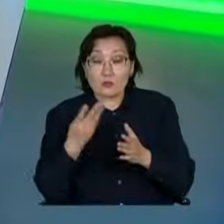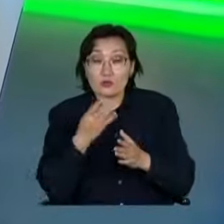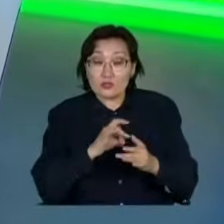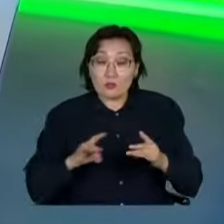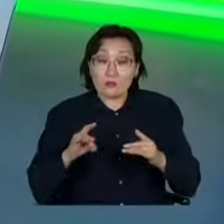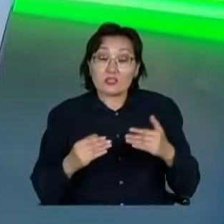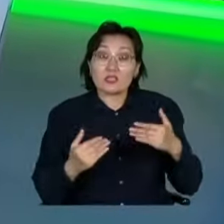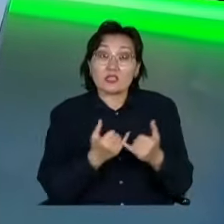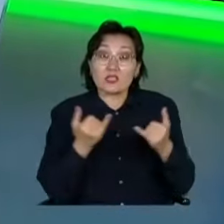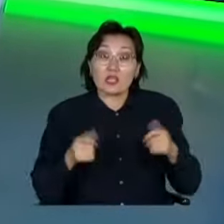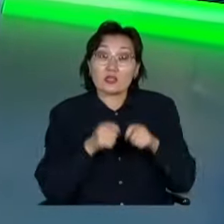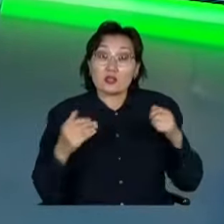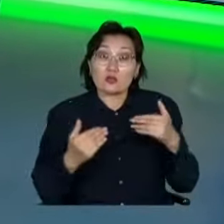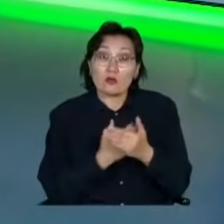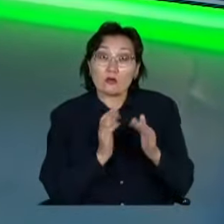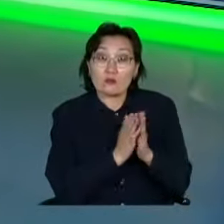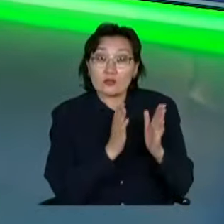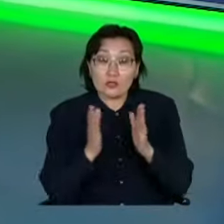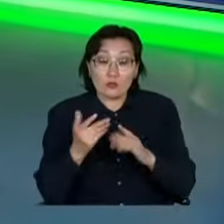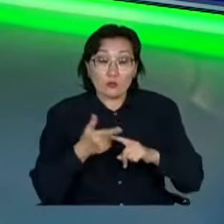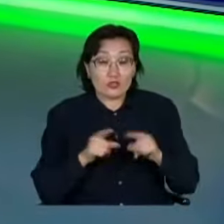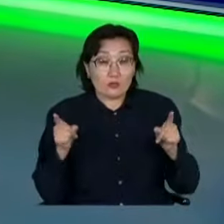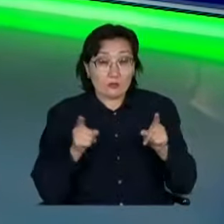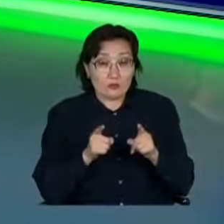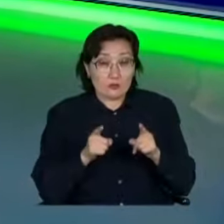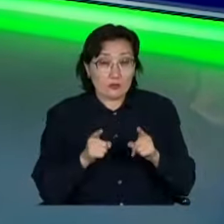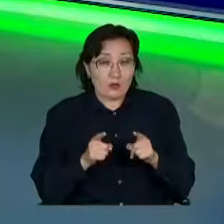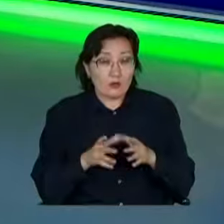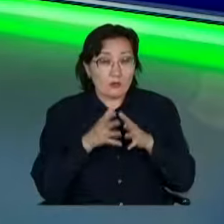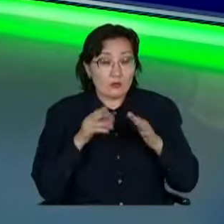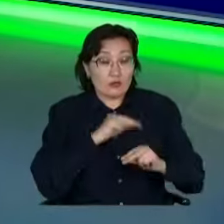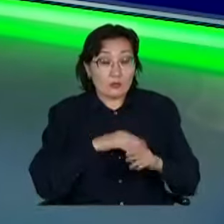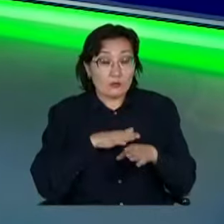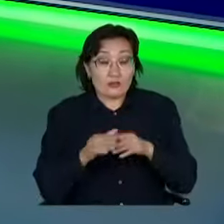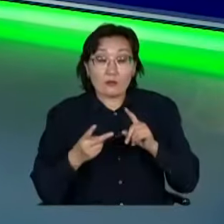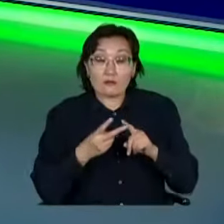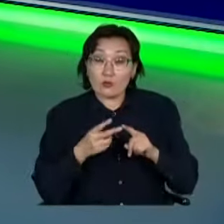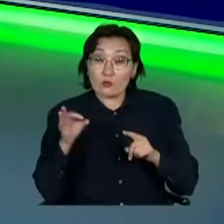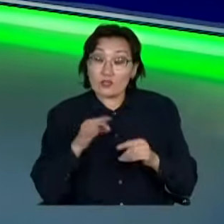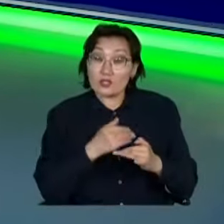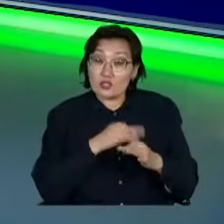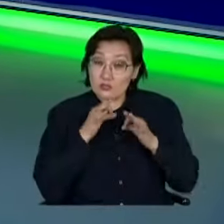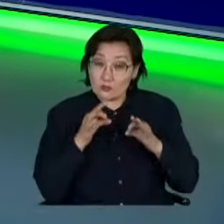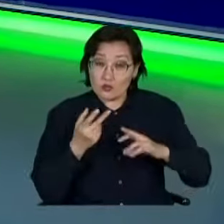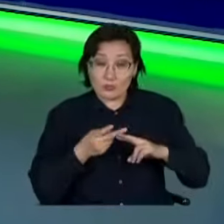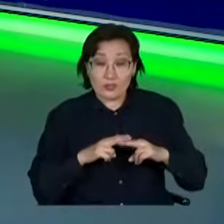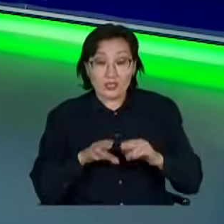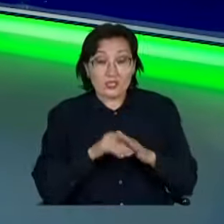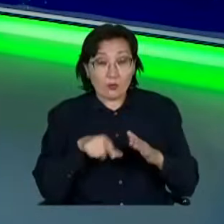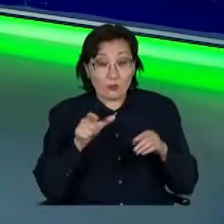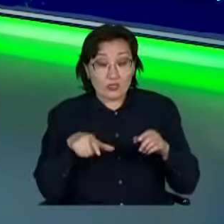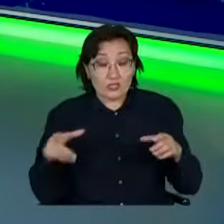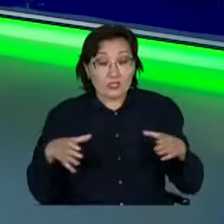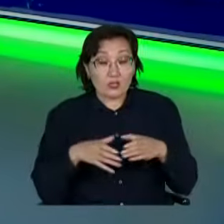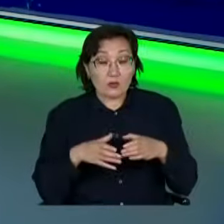для открытия новых библиотек. Но это очень коротко, на самом деле объем большой. И самый вот второй момент, который бы я хотела подчеркнуть, это то, что депутаты